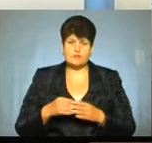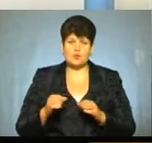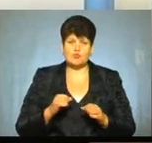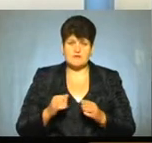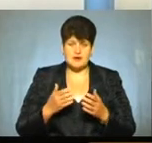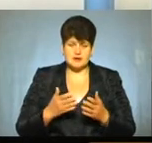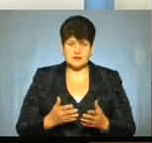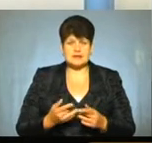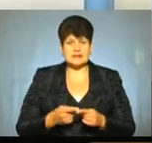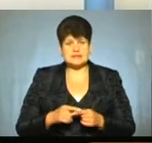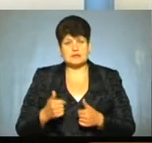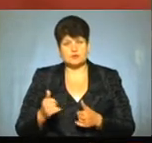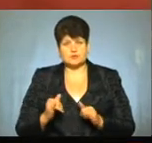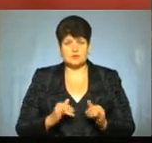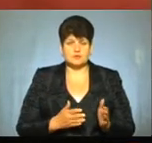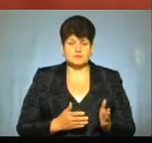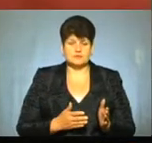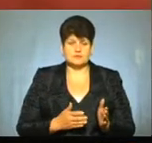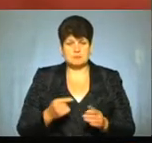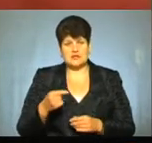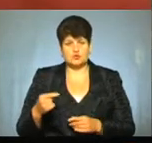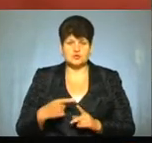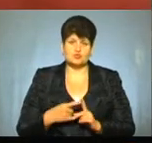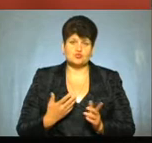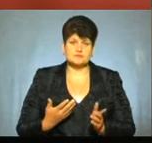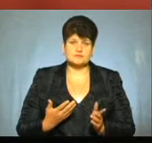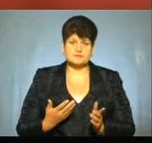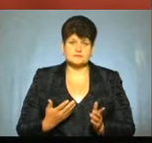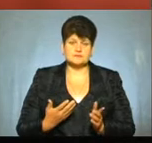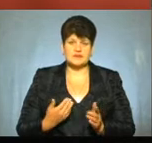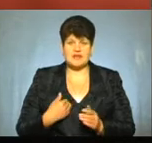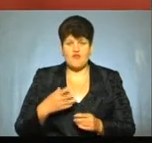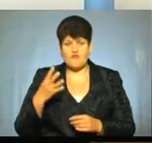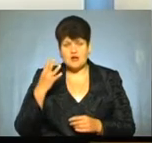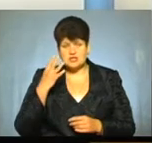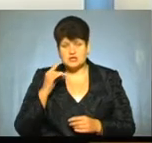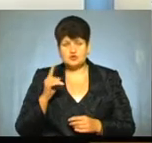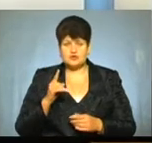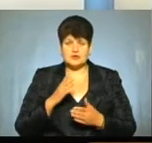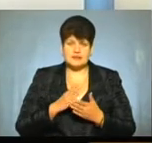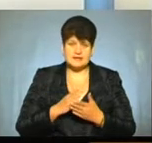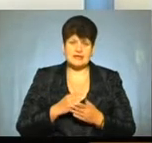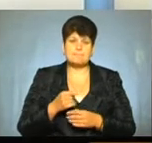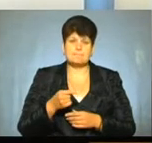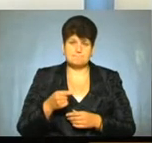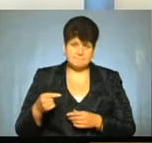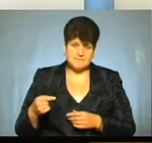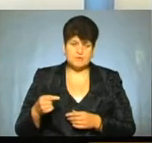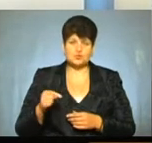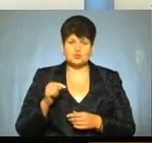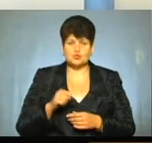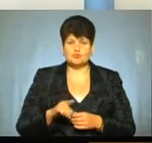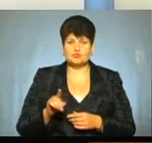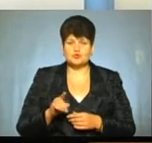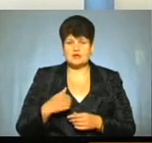управління. Це більше добре чи погано? Мінус чи плюс? Ну, я вважаю, що є в якійсь мірі мінус. Чому?